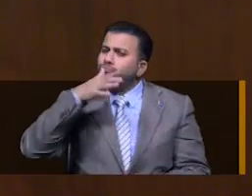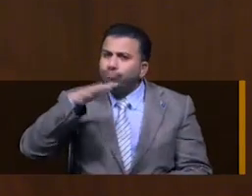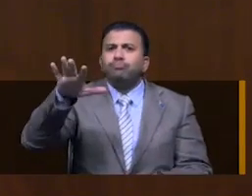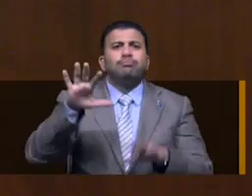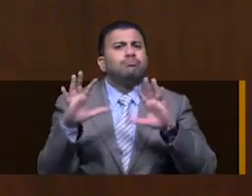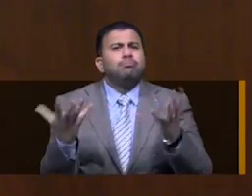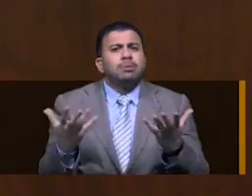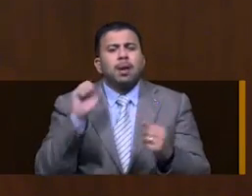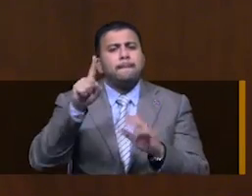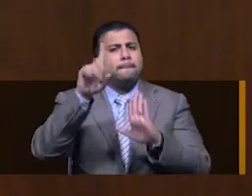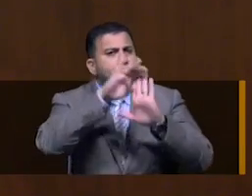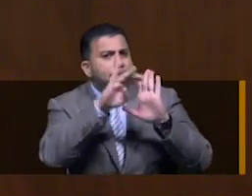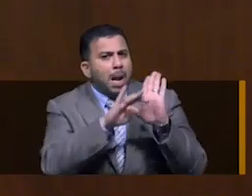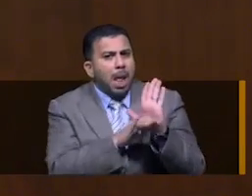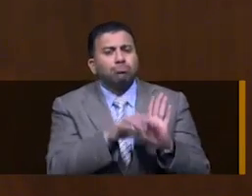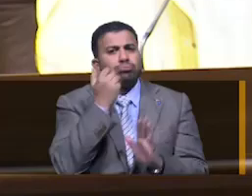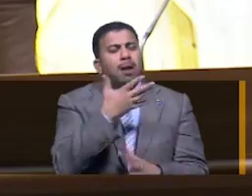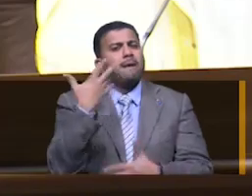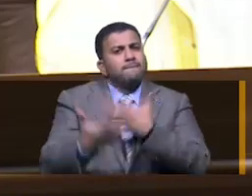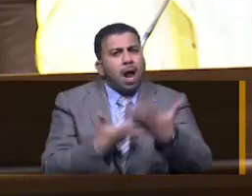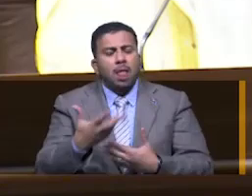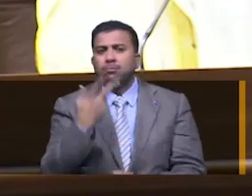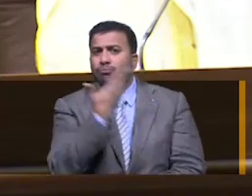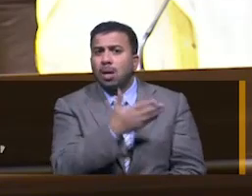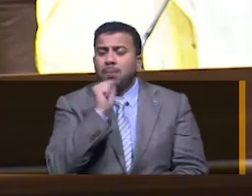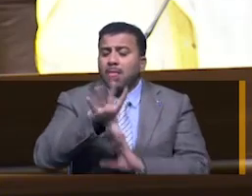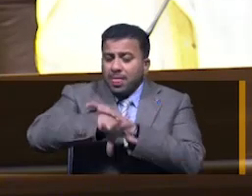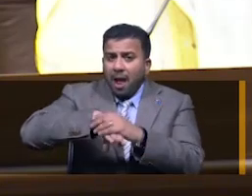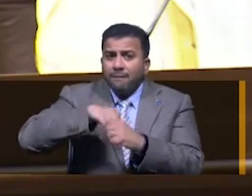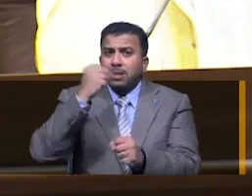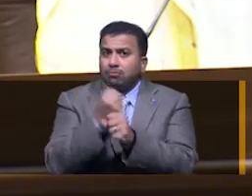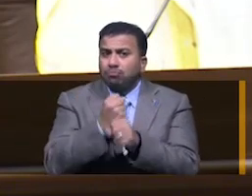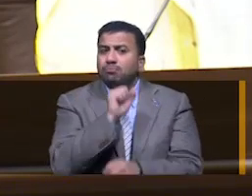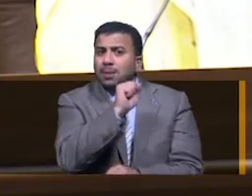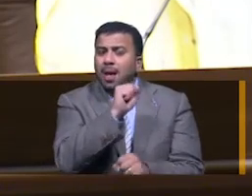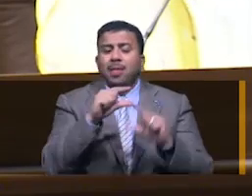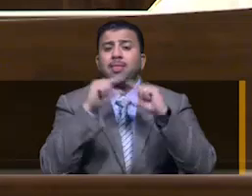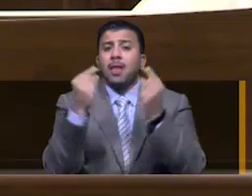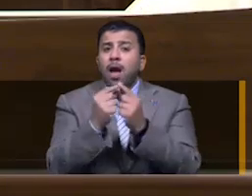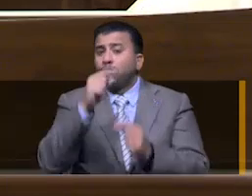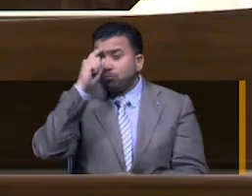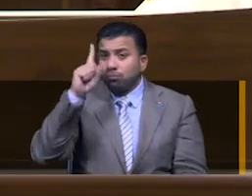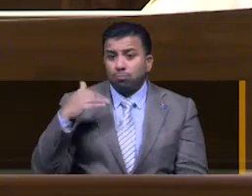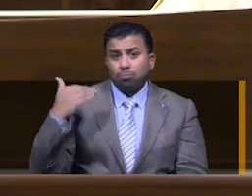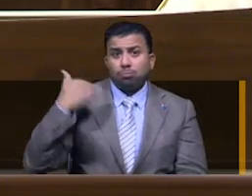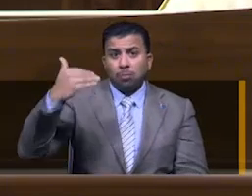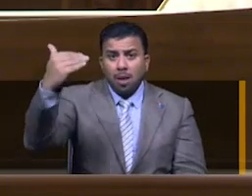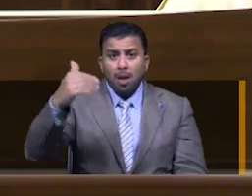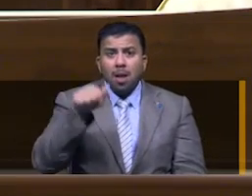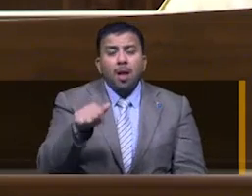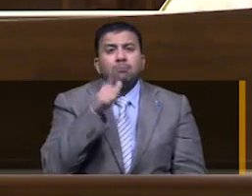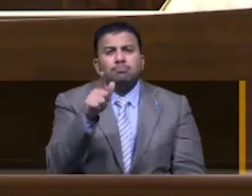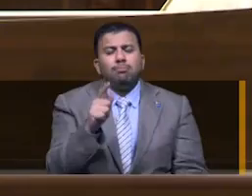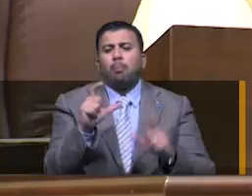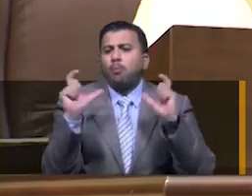حول مختلف البرامج والفعاليات التي ستنفذها الدائرة خلال الفترة المقبلة، سواء من